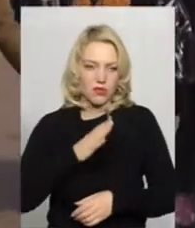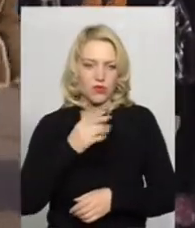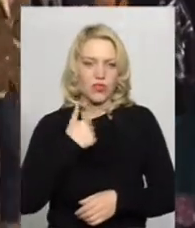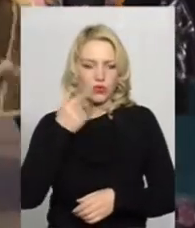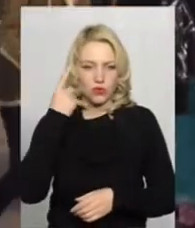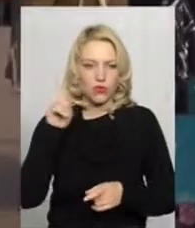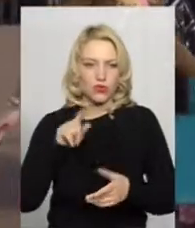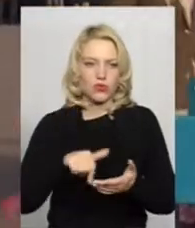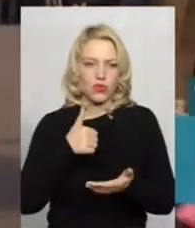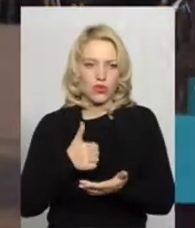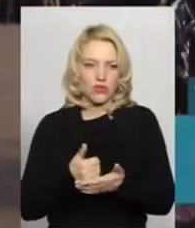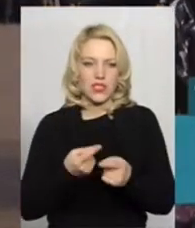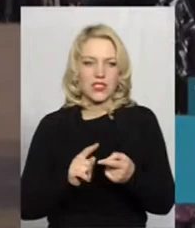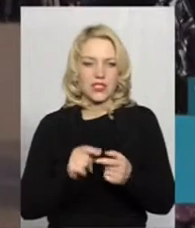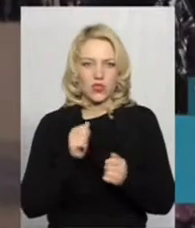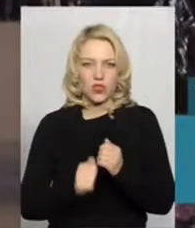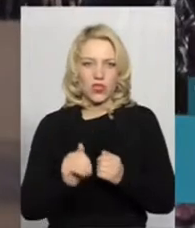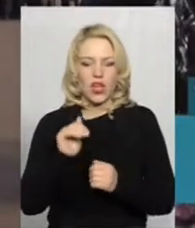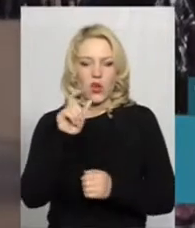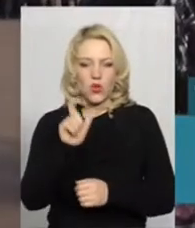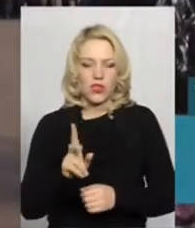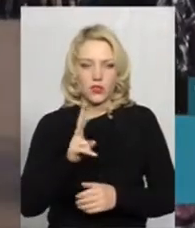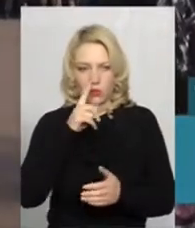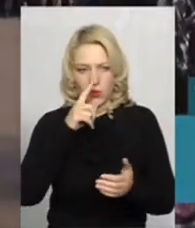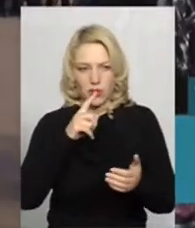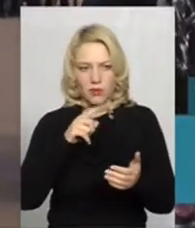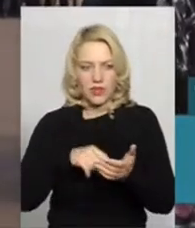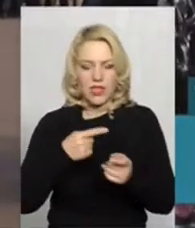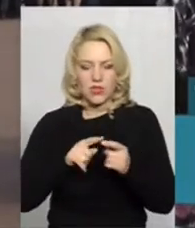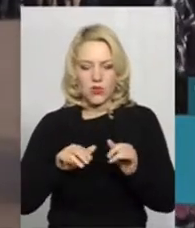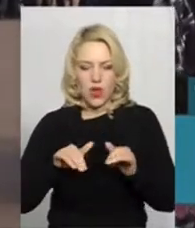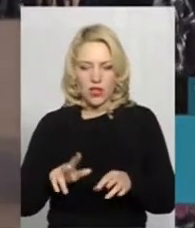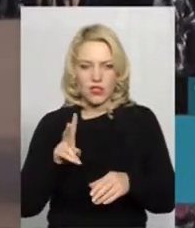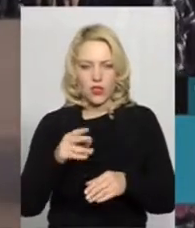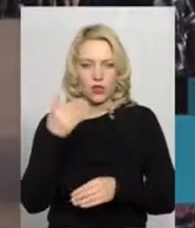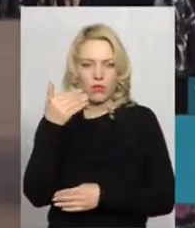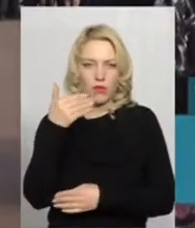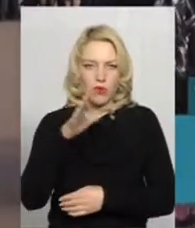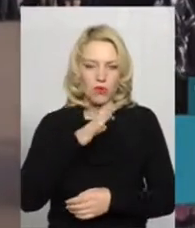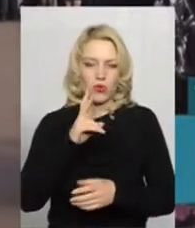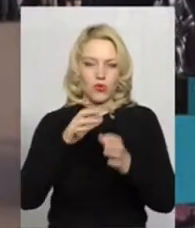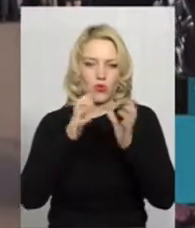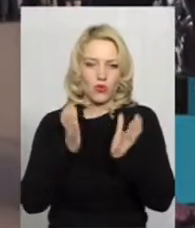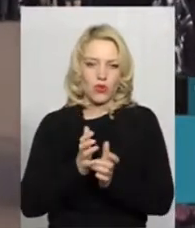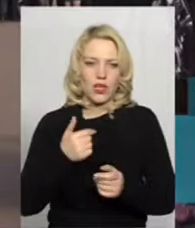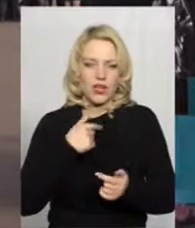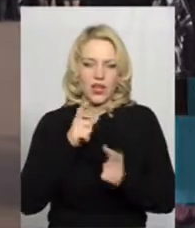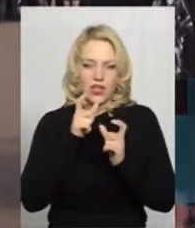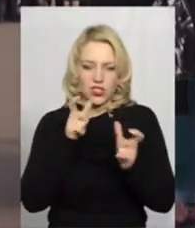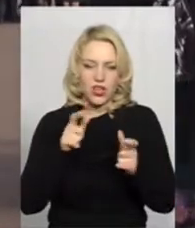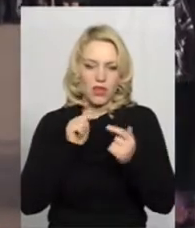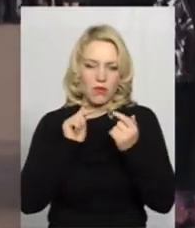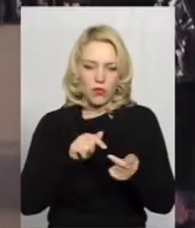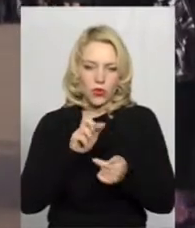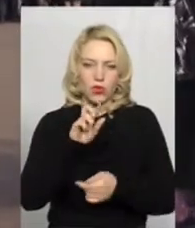що головне – це кожна людина, яка побувала на цій акції, яка тримала цей прапорець, цю кульку і кричала, що я проти булінгу. Я не